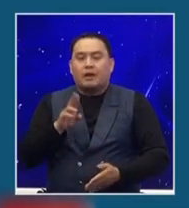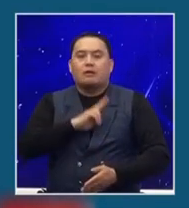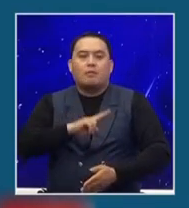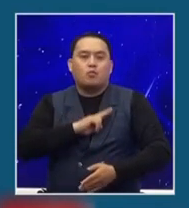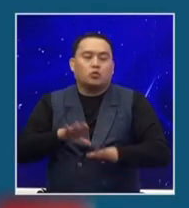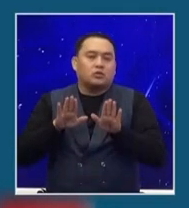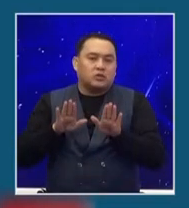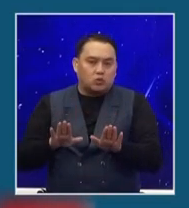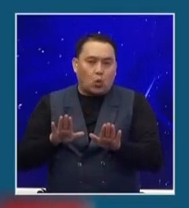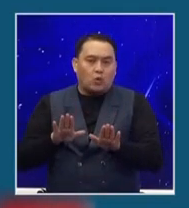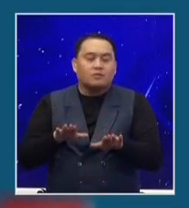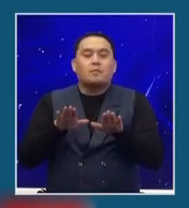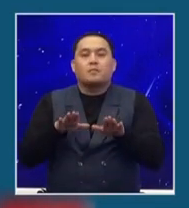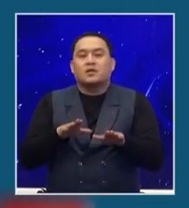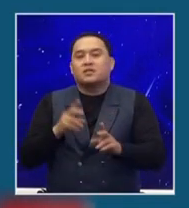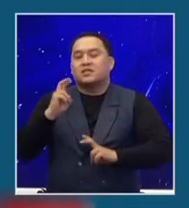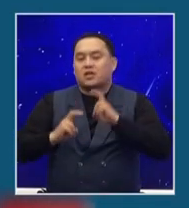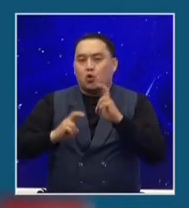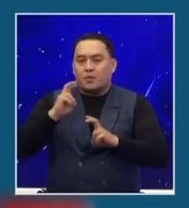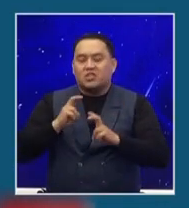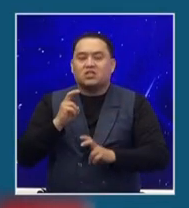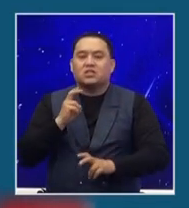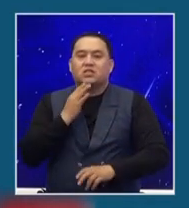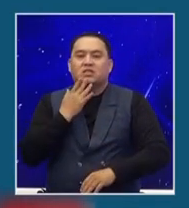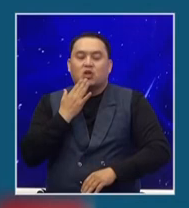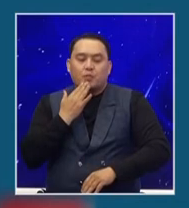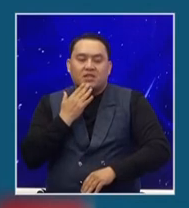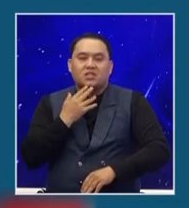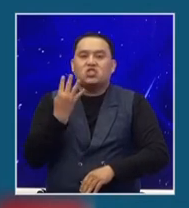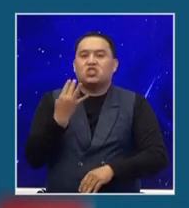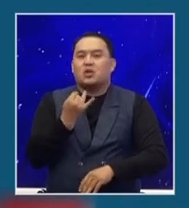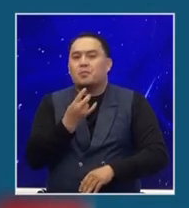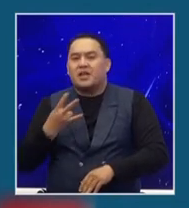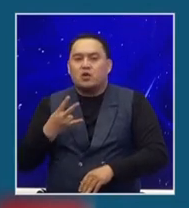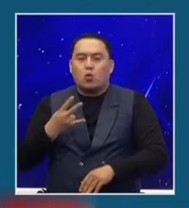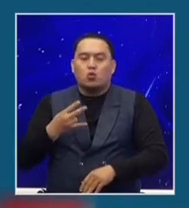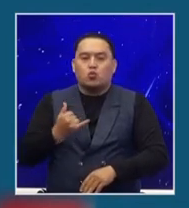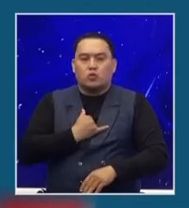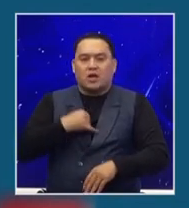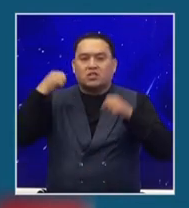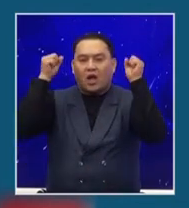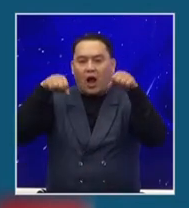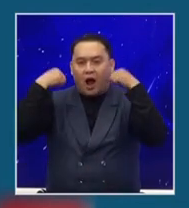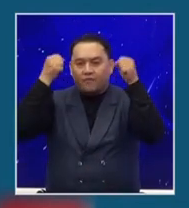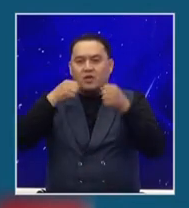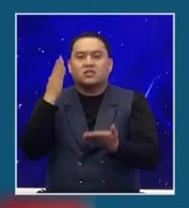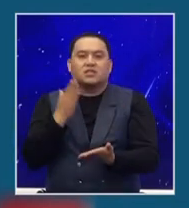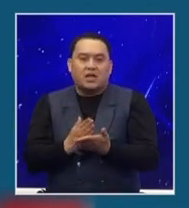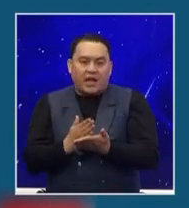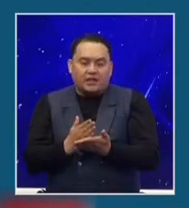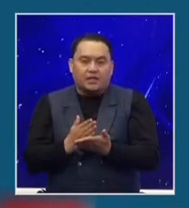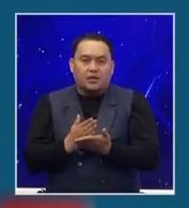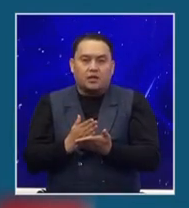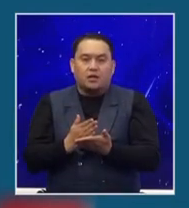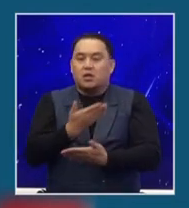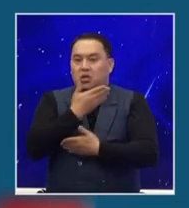работаем не только с местными и зарубежными. 4 с лишним миллиона голов у нас овец есть, мелкого рогатого скота, но